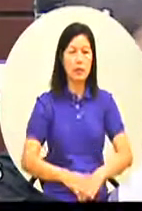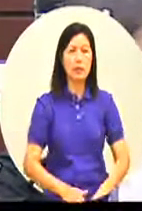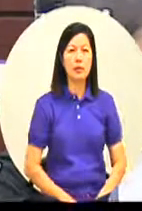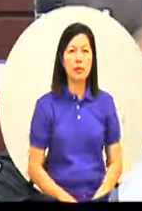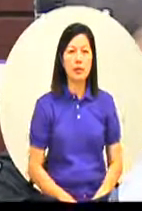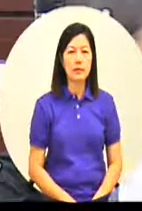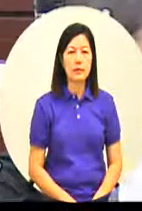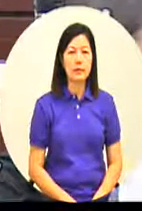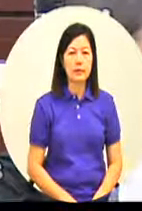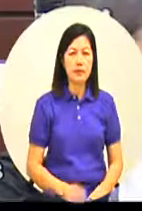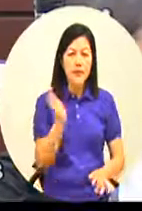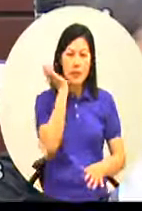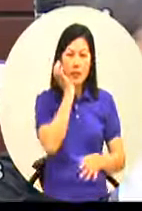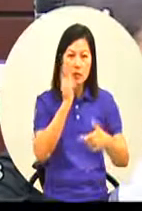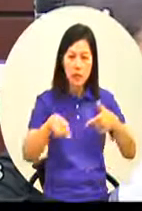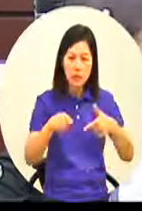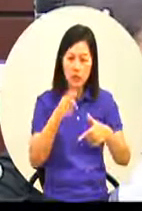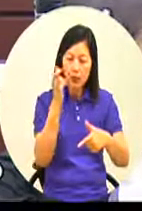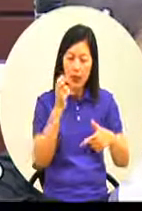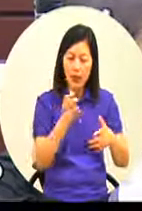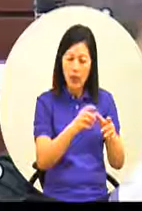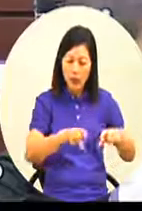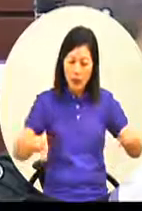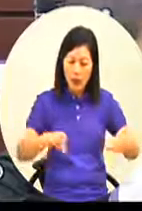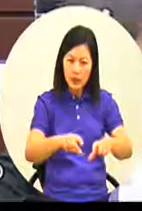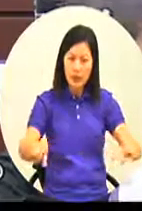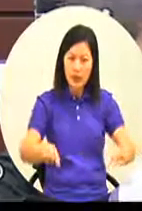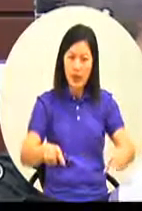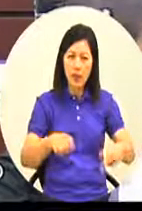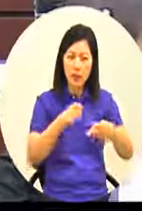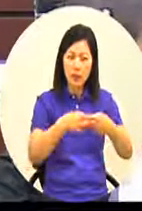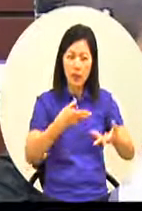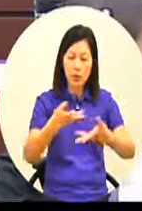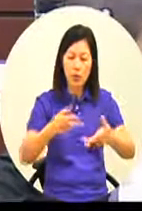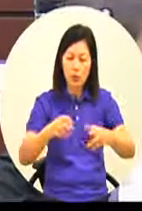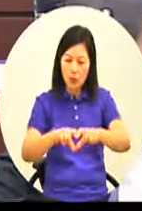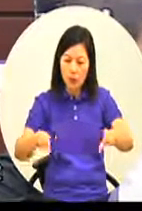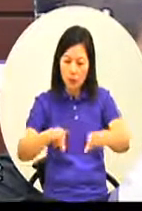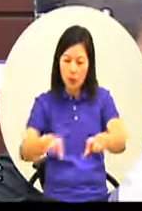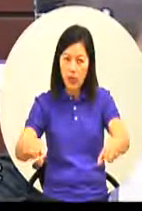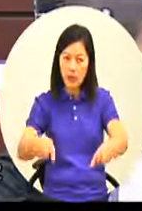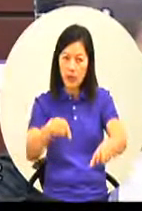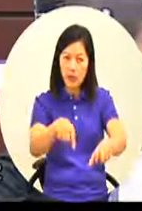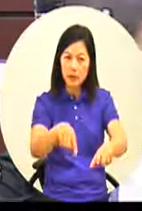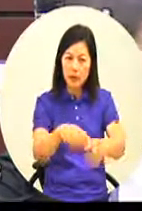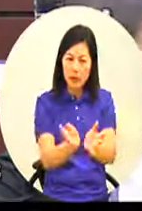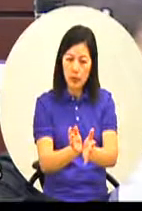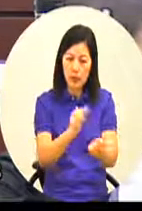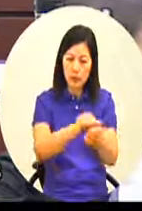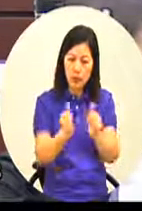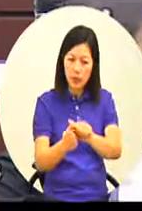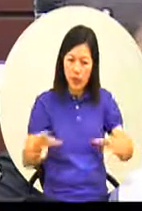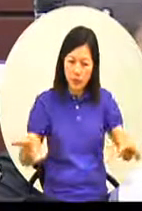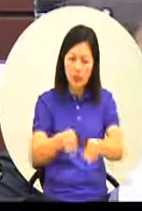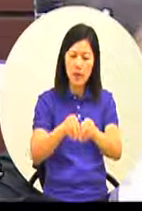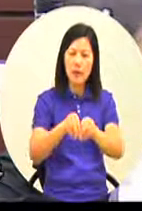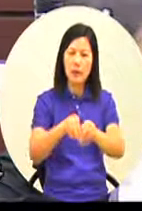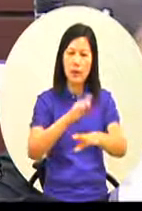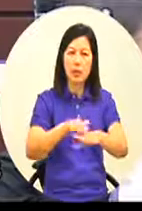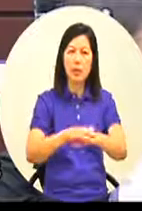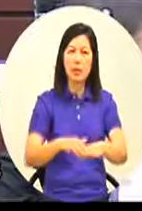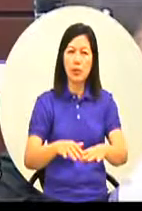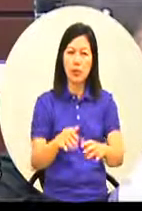管是石化管线的部分，不管是公务局在管八大管线的部分，啊，这个都会互相整合。 是。 哦，这个互